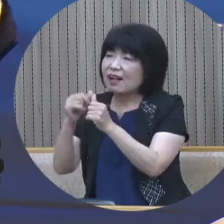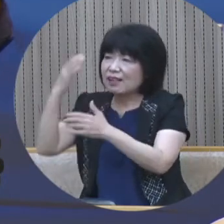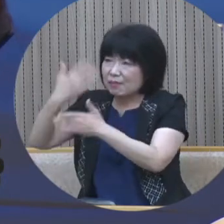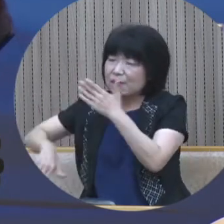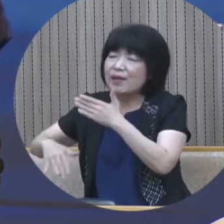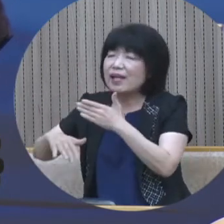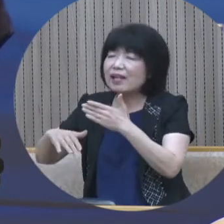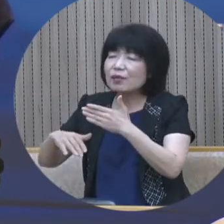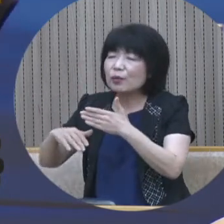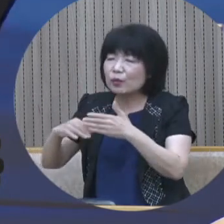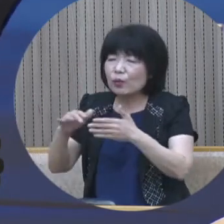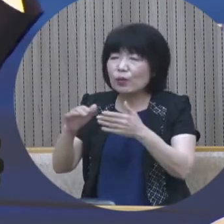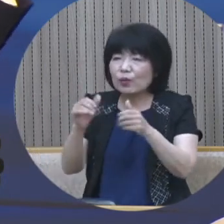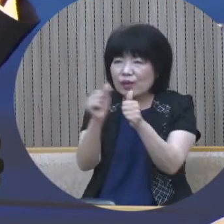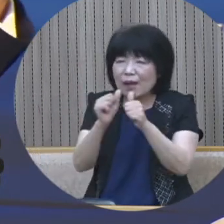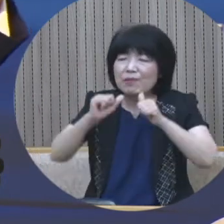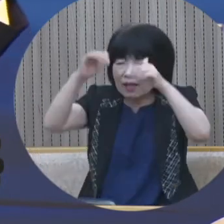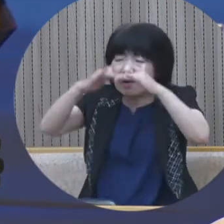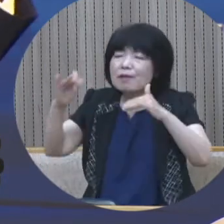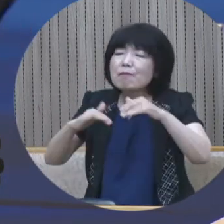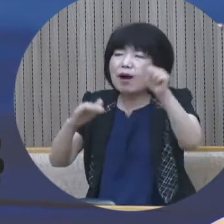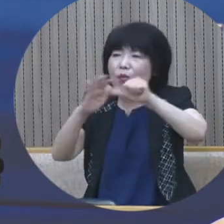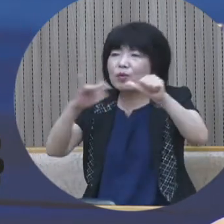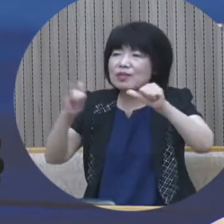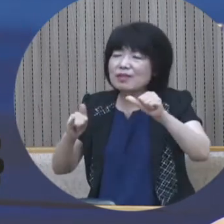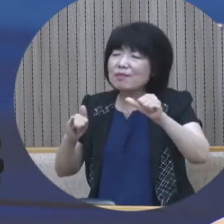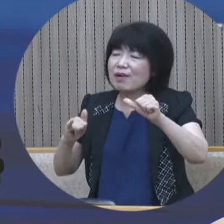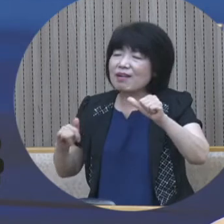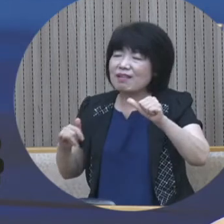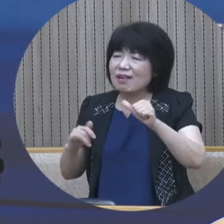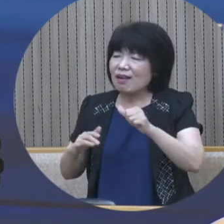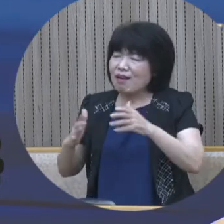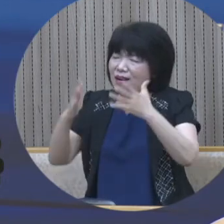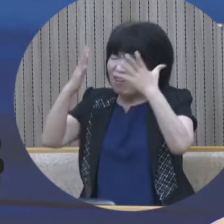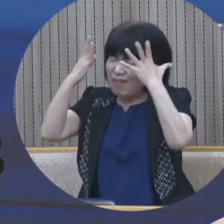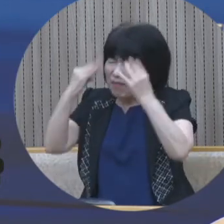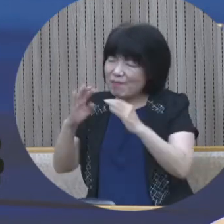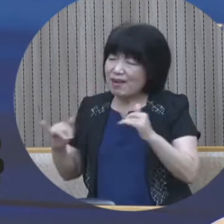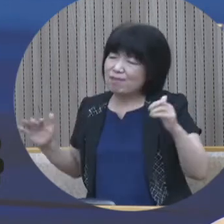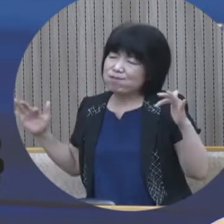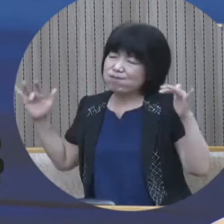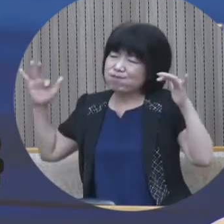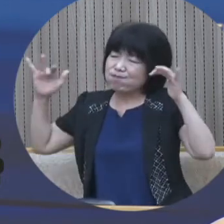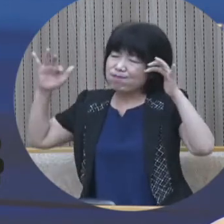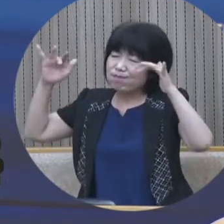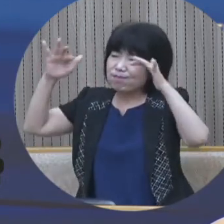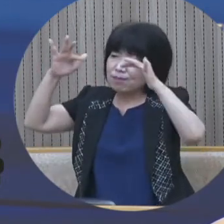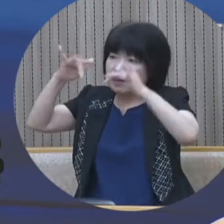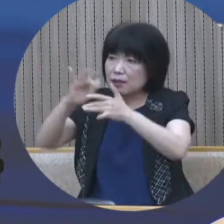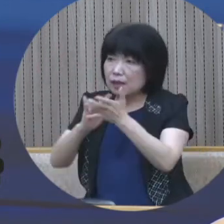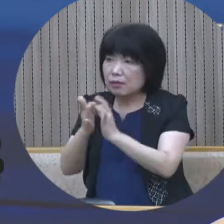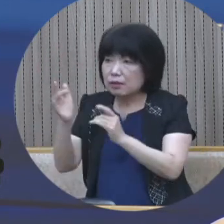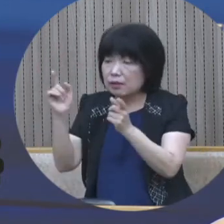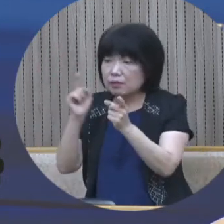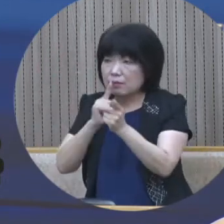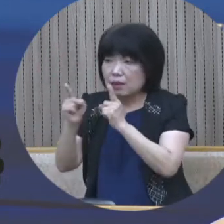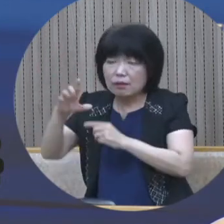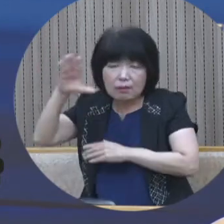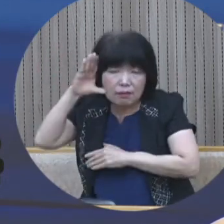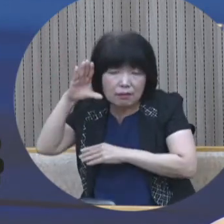5천 명이면 얼마나 많은 사람이 모였습니까? 그런데 예수님의 말씀을 듣다가 이제